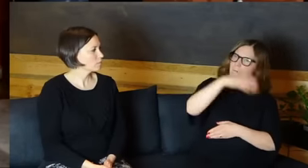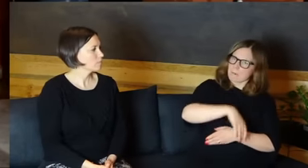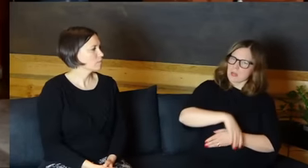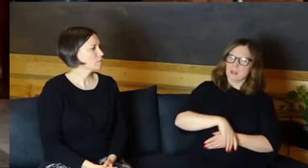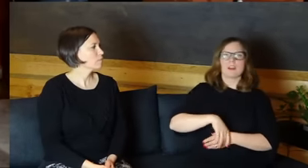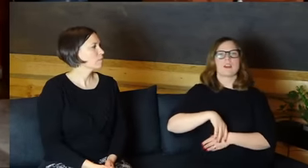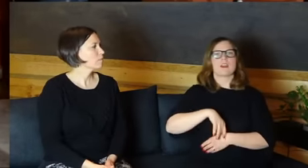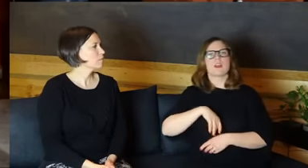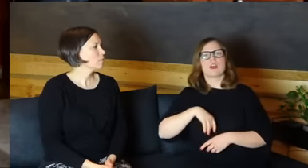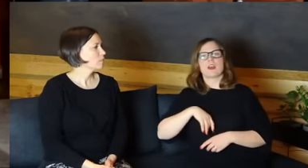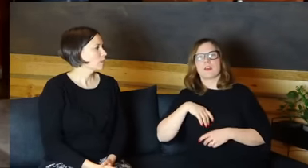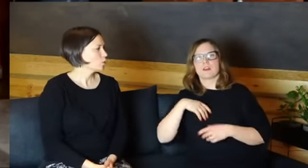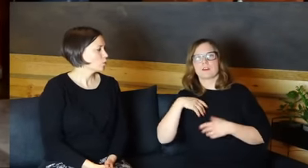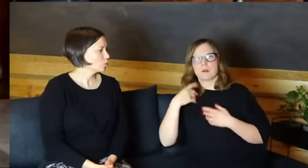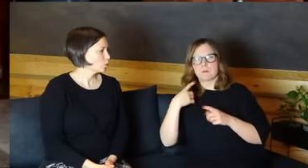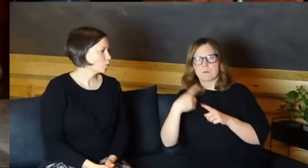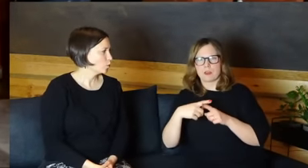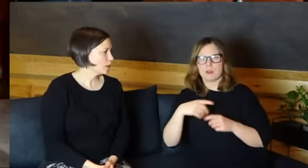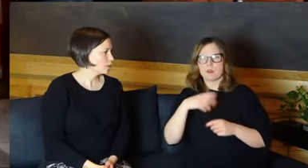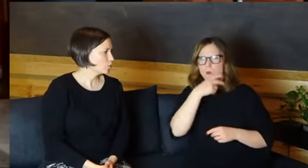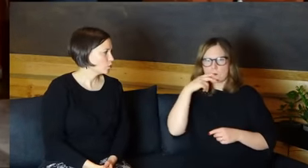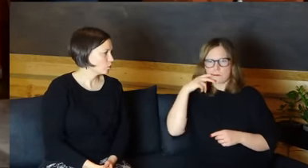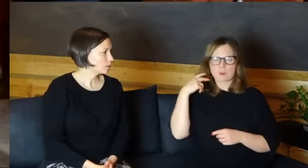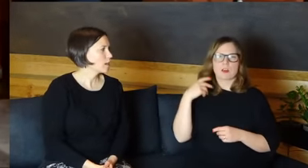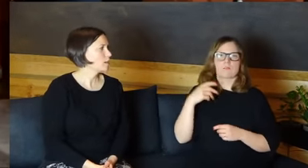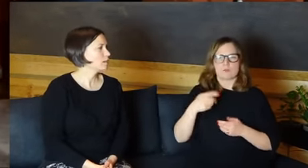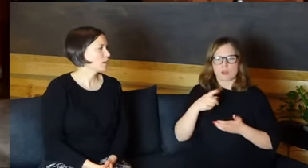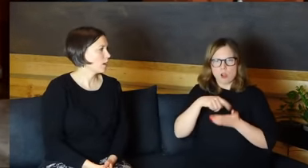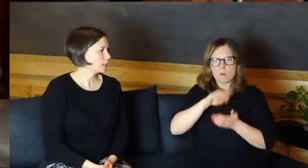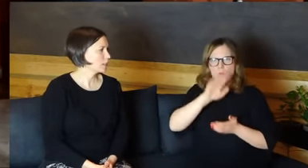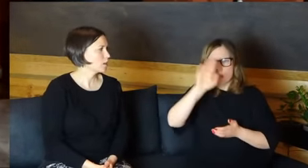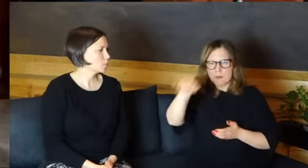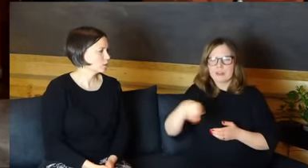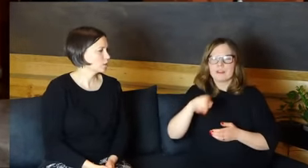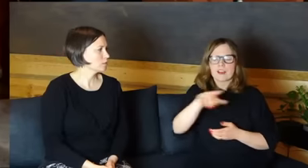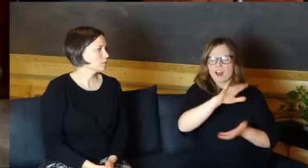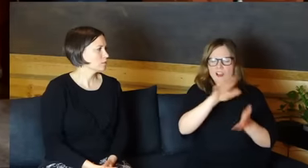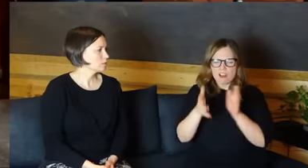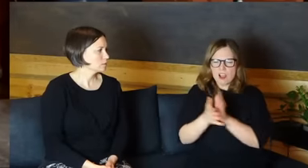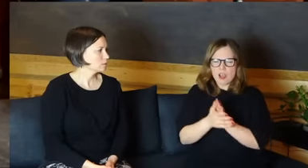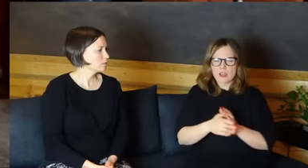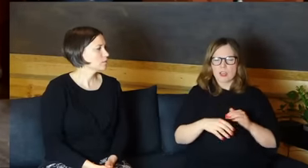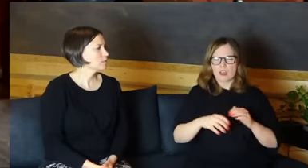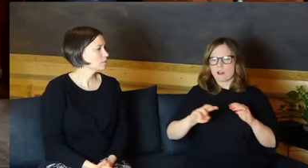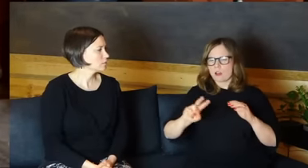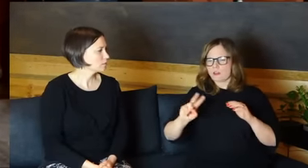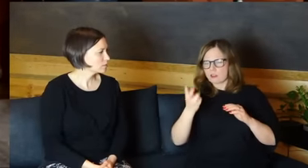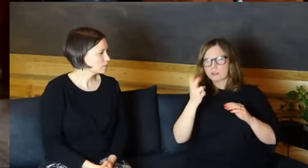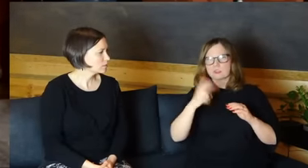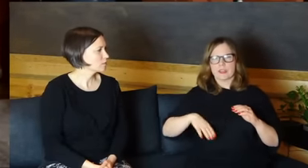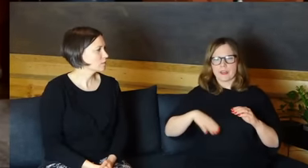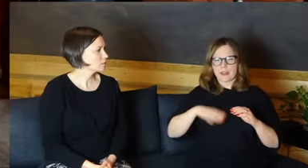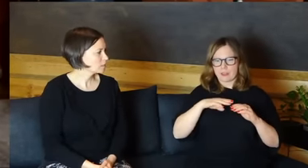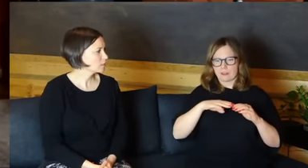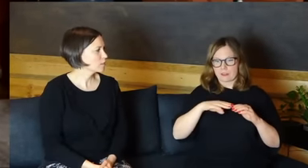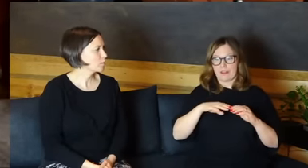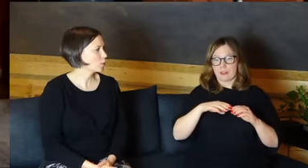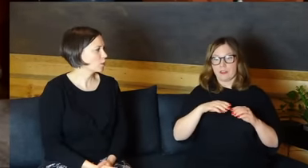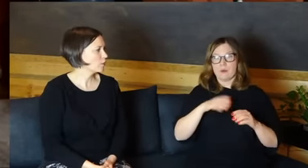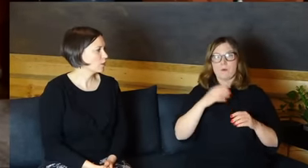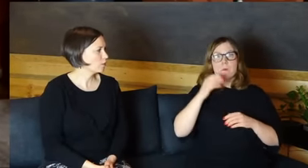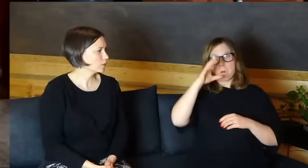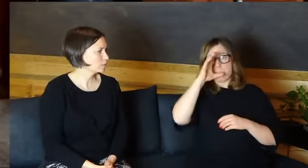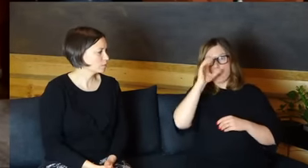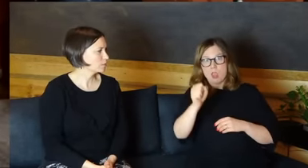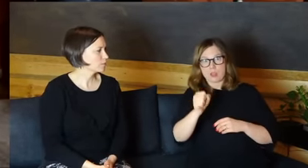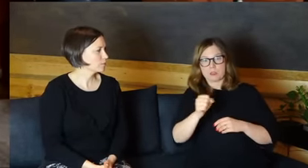Daavidin kaupunkiin. Siellä sinun pitää tappamaan ja virtaan heittämään kaikki kaksivuotiset poikalapset ja sen iän jälkeen. Ja